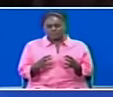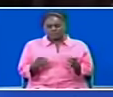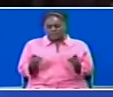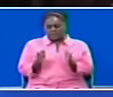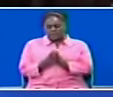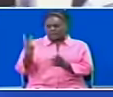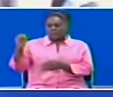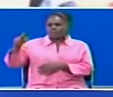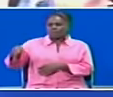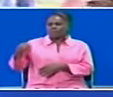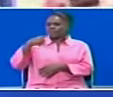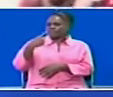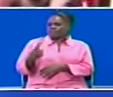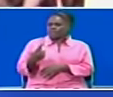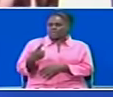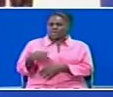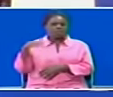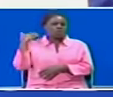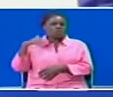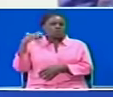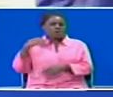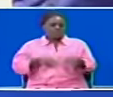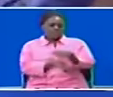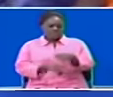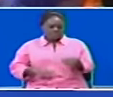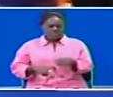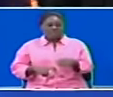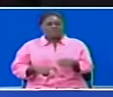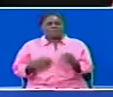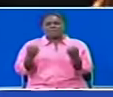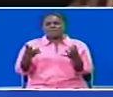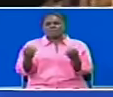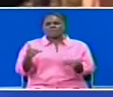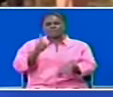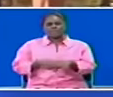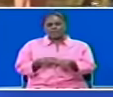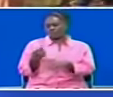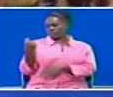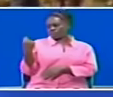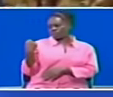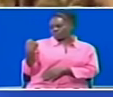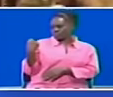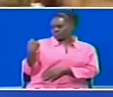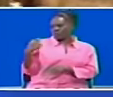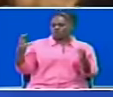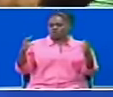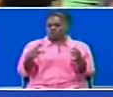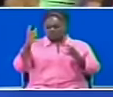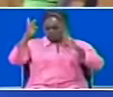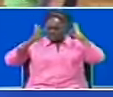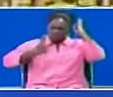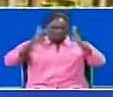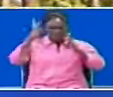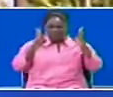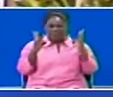Peter Kamande wamesema uvamizi na unyang'anyi vimekuwa vikishuhudiwa siku za hivi majuzi, hivyo kuatia wakazi na wawekezaji